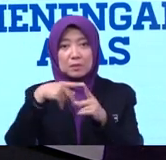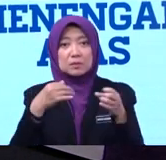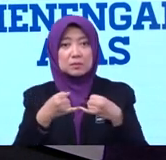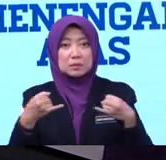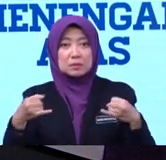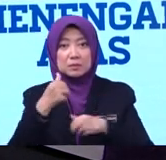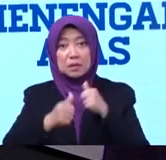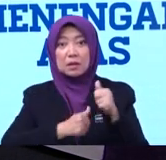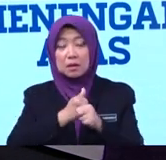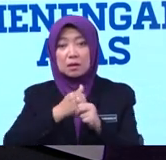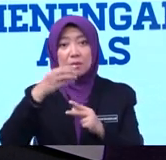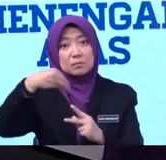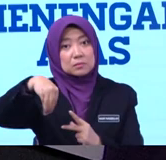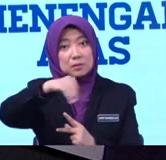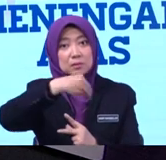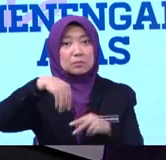sekitar